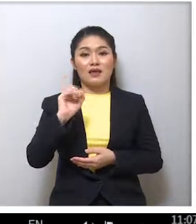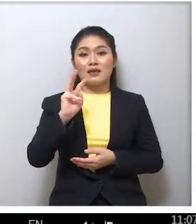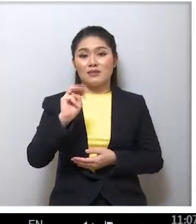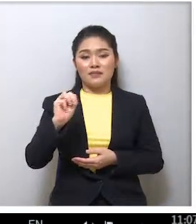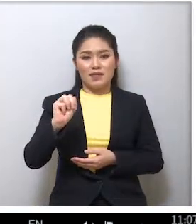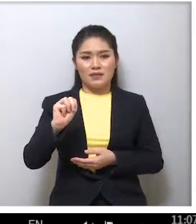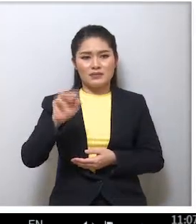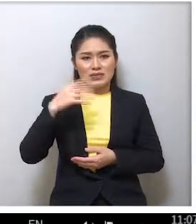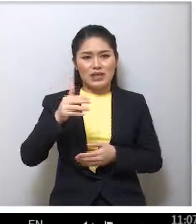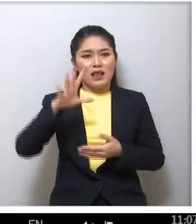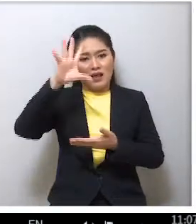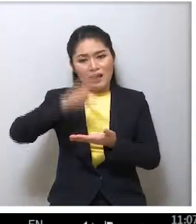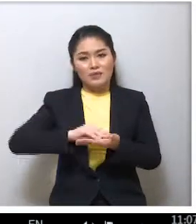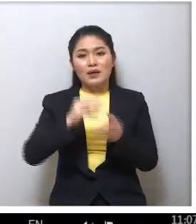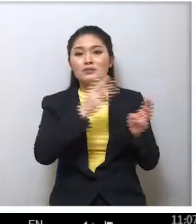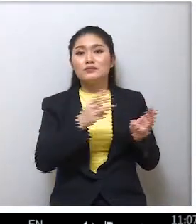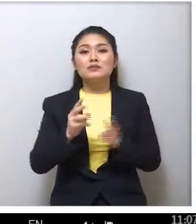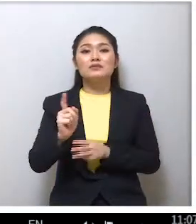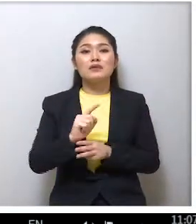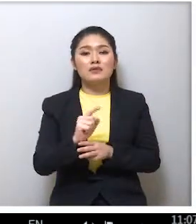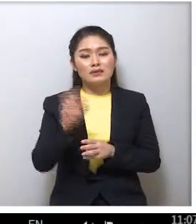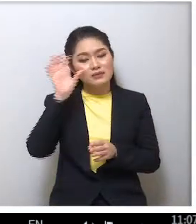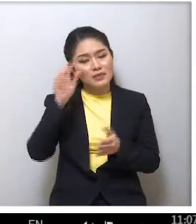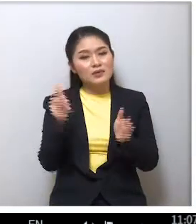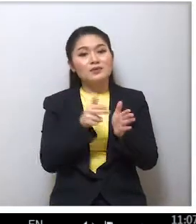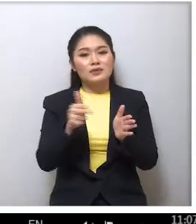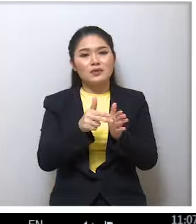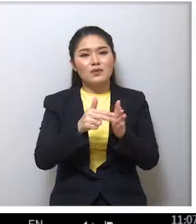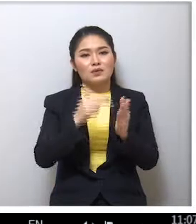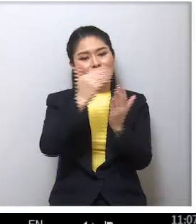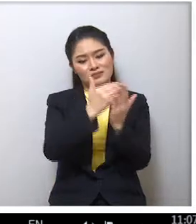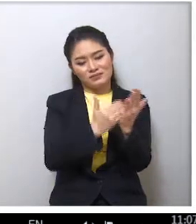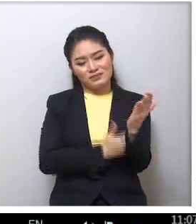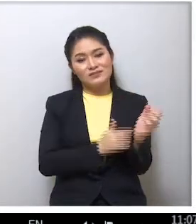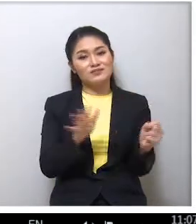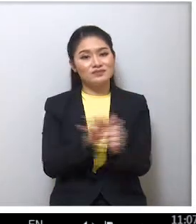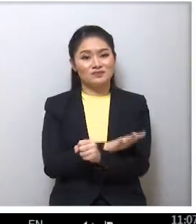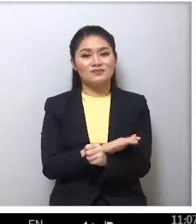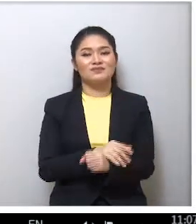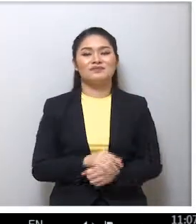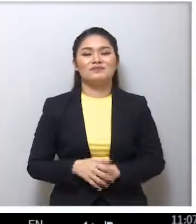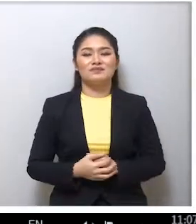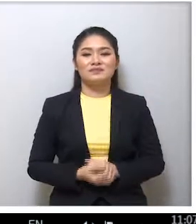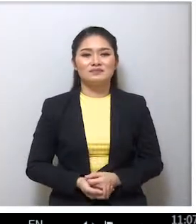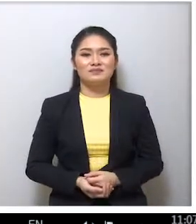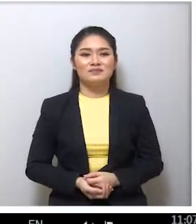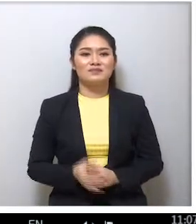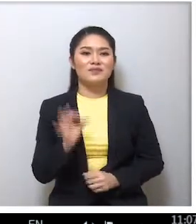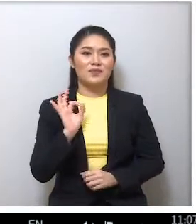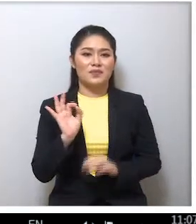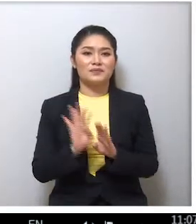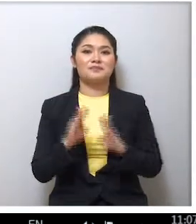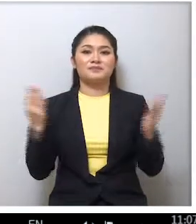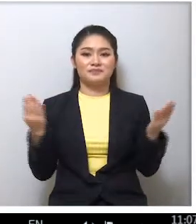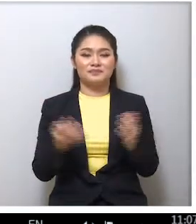ามาเป็นแบบวิดีโอโดยเรียงให้เสร็จสับเรียบร้อยนะครับกด open เข้าม